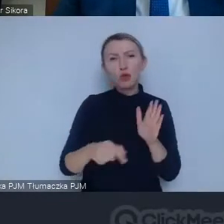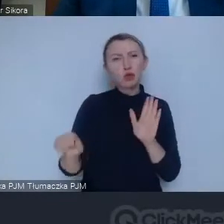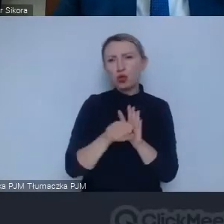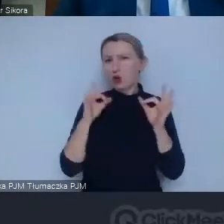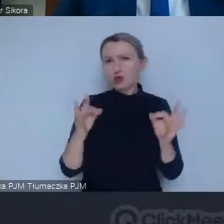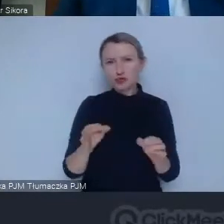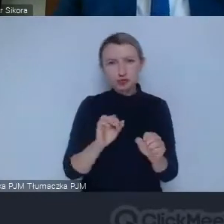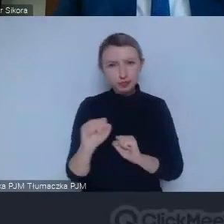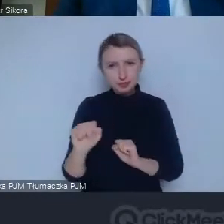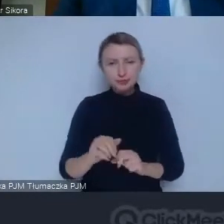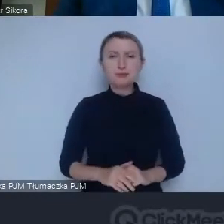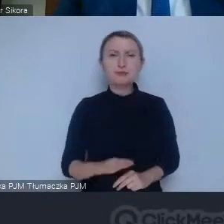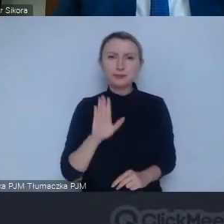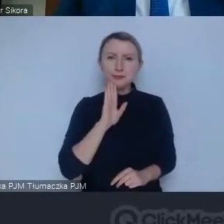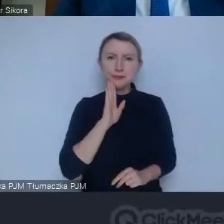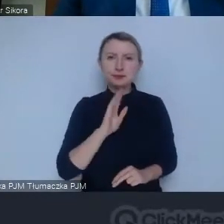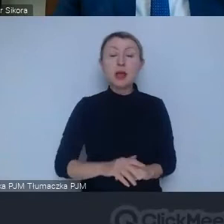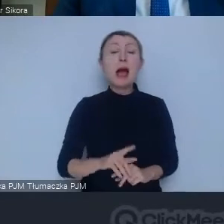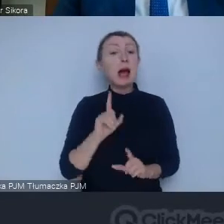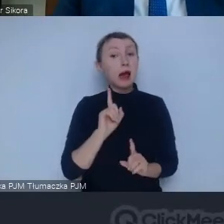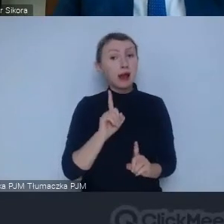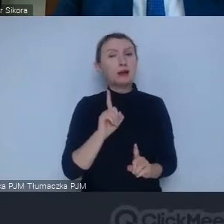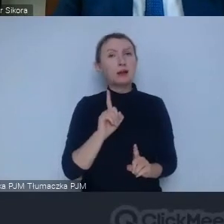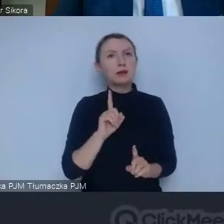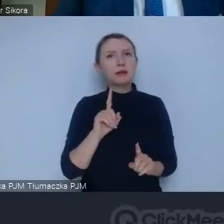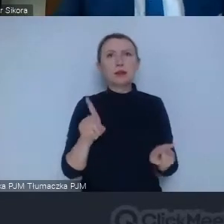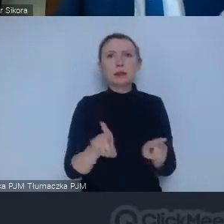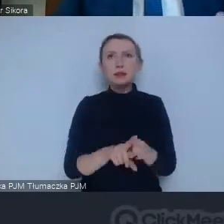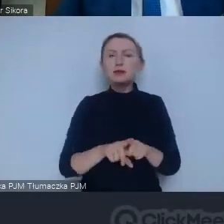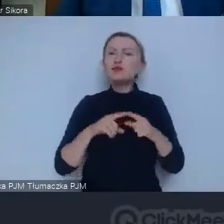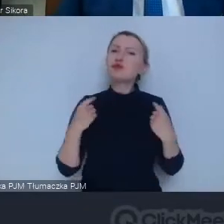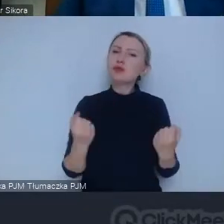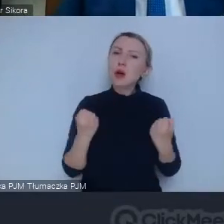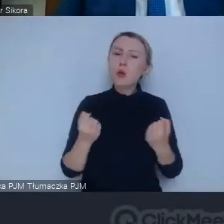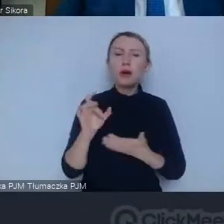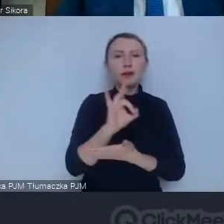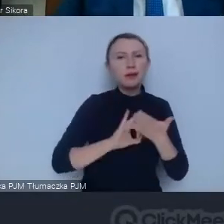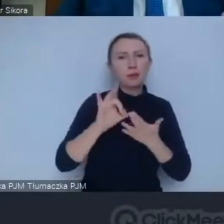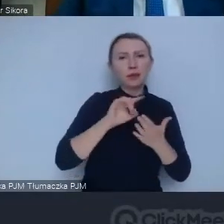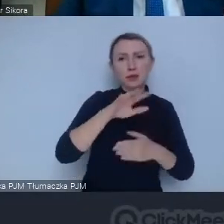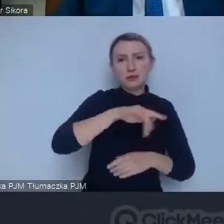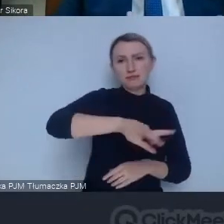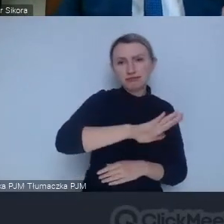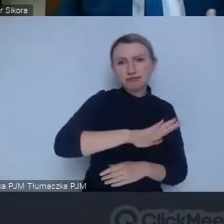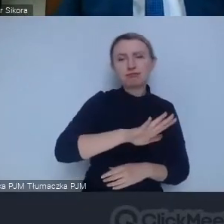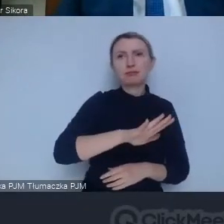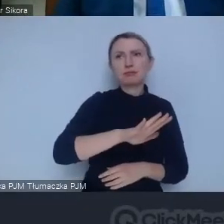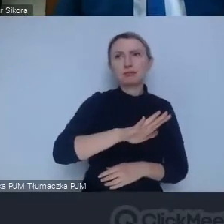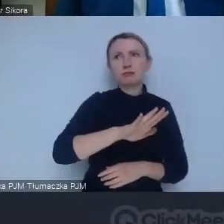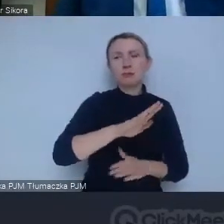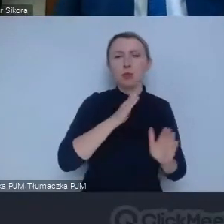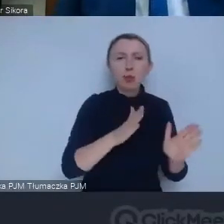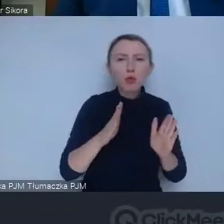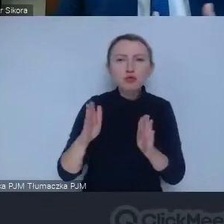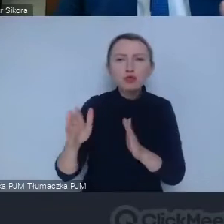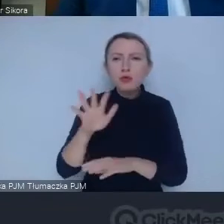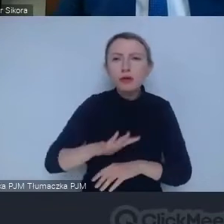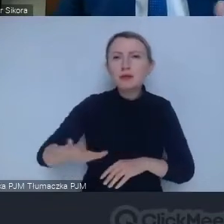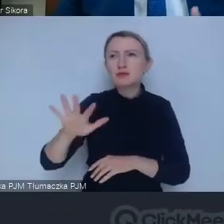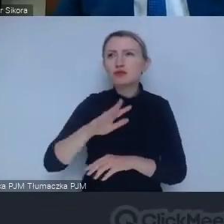dnia. Ale jednocześnie te działania gminy w obszarze porządkowania tej przestrzeni